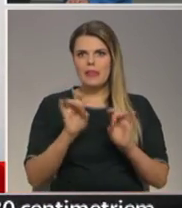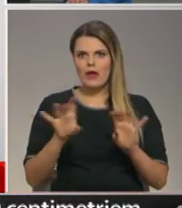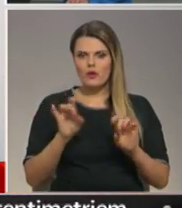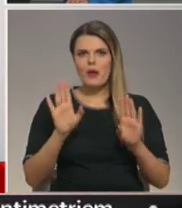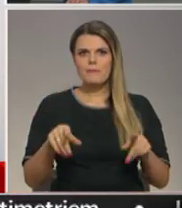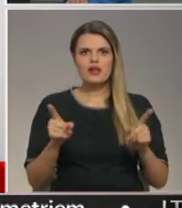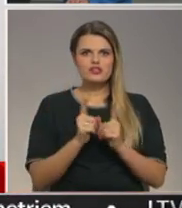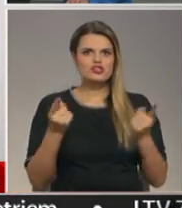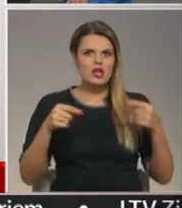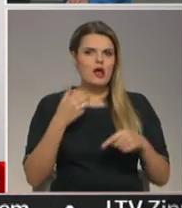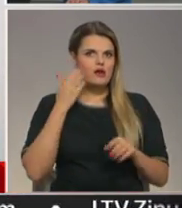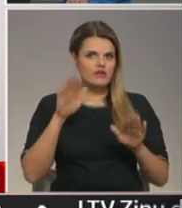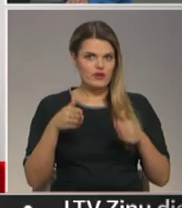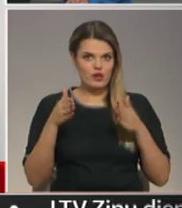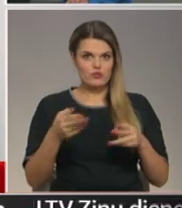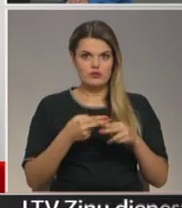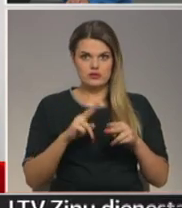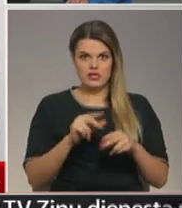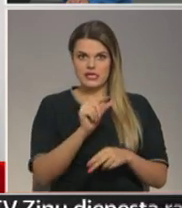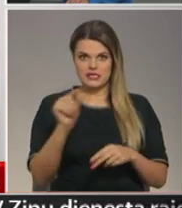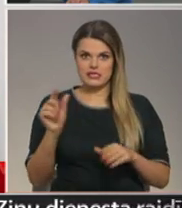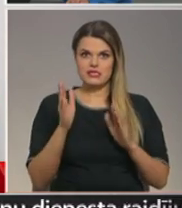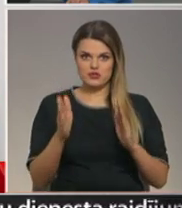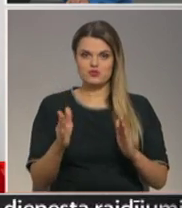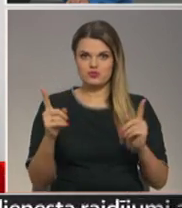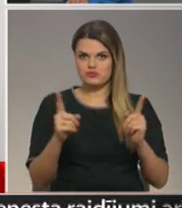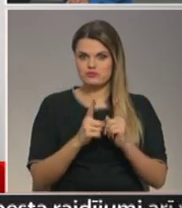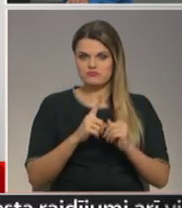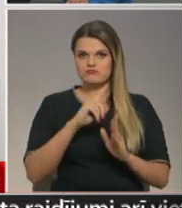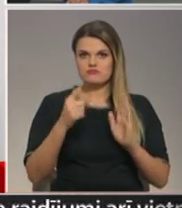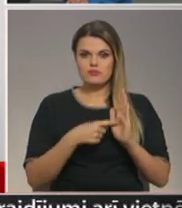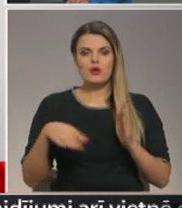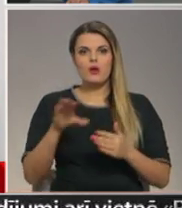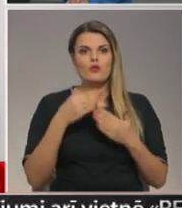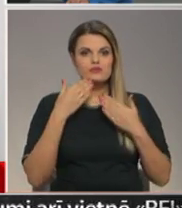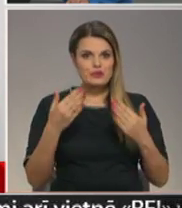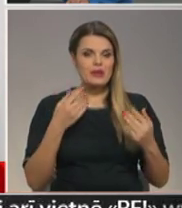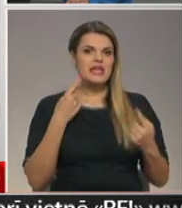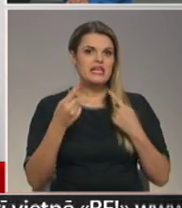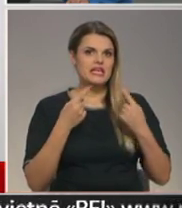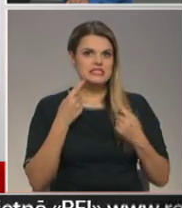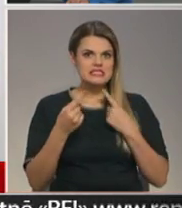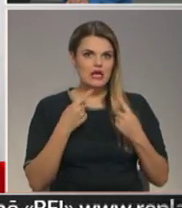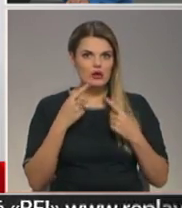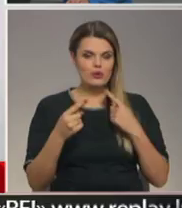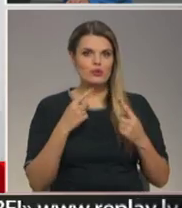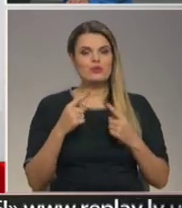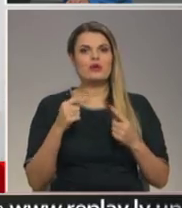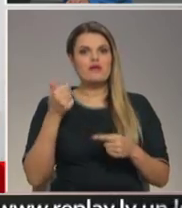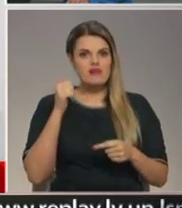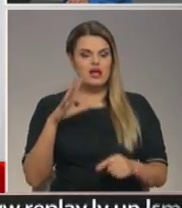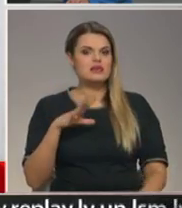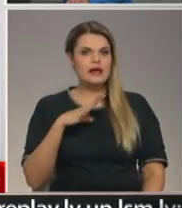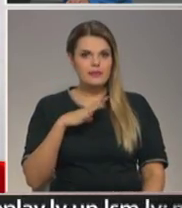tikšanās laiku, kad tas varētu būt jau diezgan tuvā nākotnē. Nu, mums pēdējā saruna arī vakar